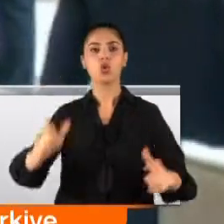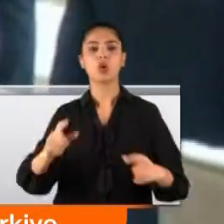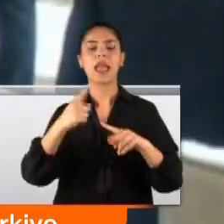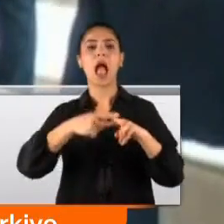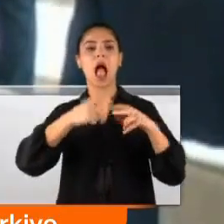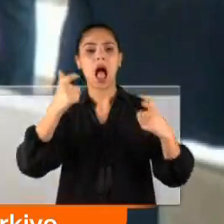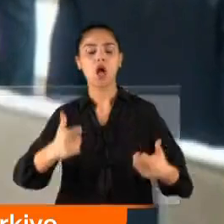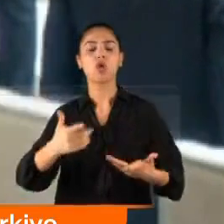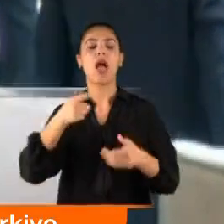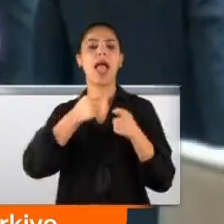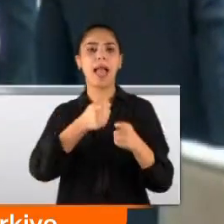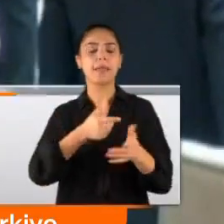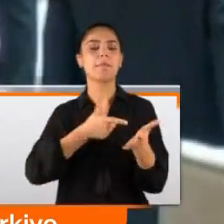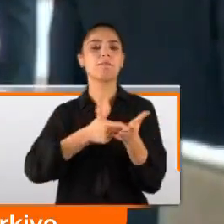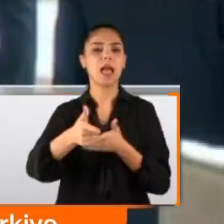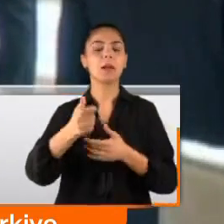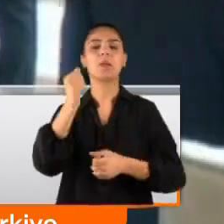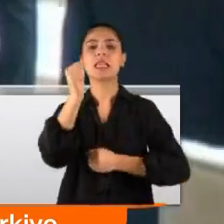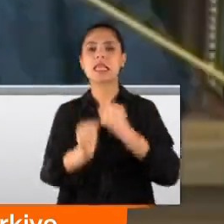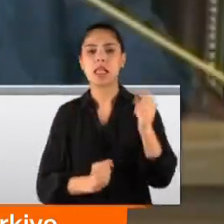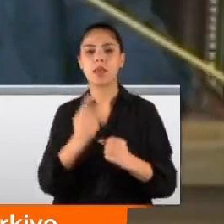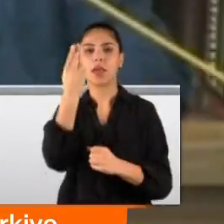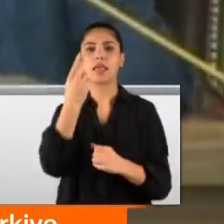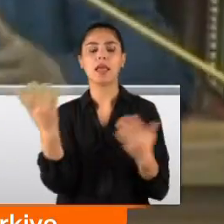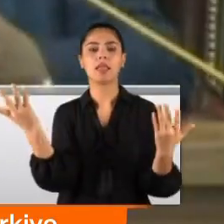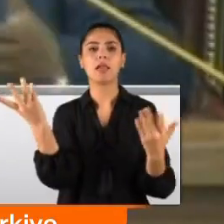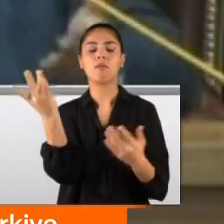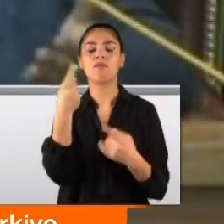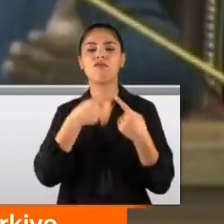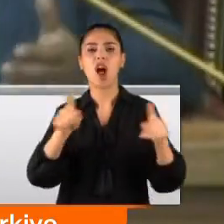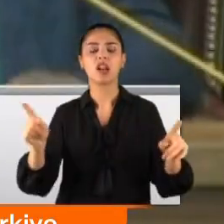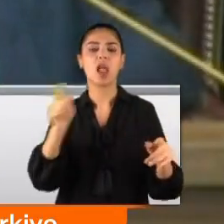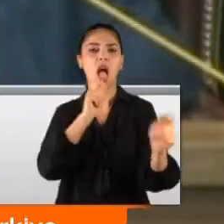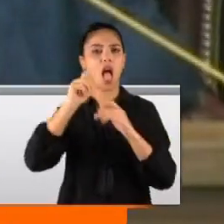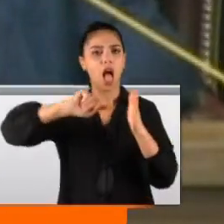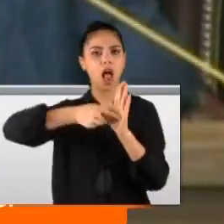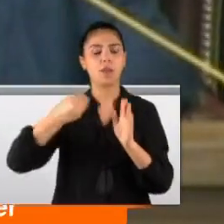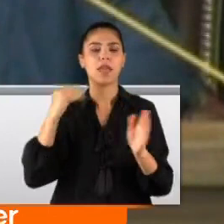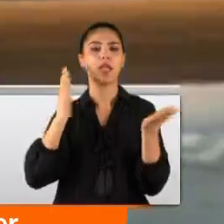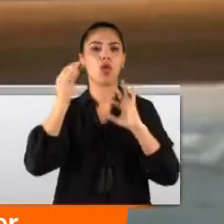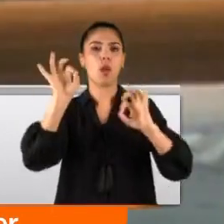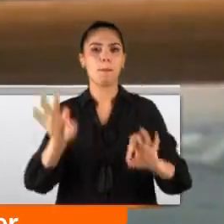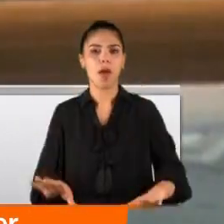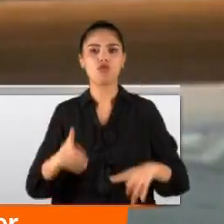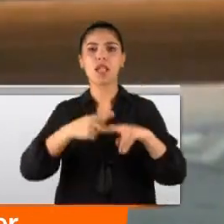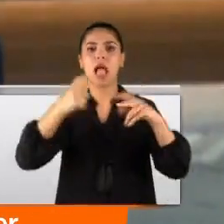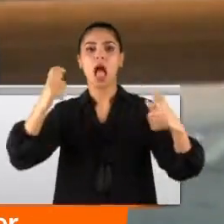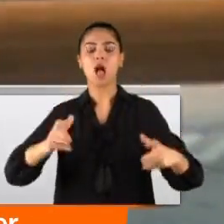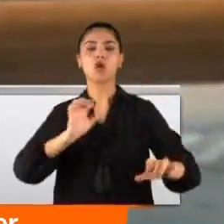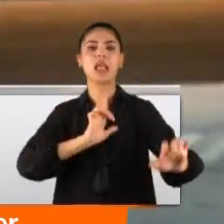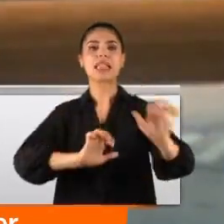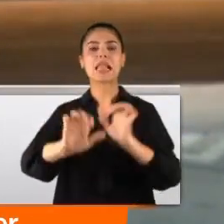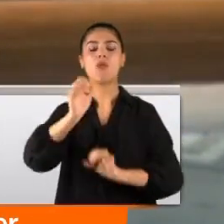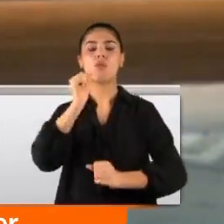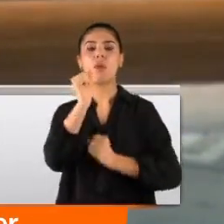eğitim, tarım, sanayi, gümrük, turizm alanlarında 7 anlaşma imzalayarak yeni bir dönemi de başlattı. Angola'nın savunma